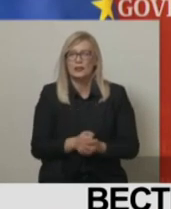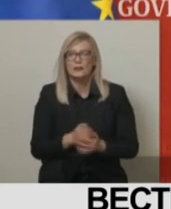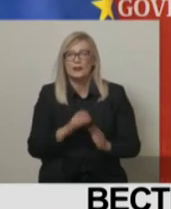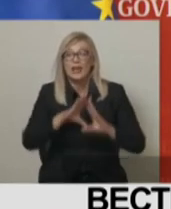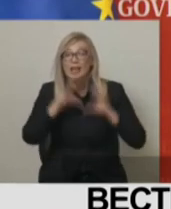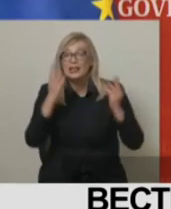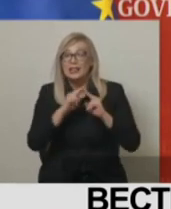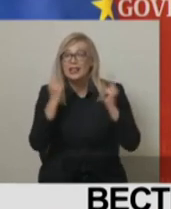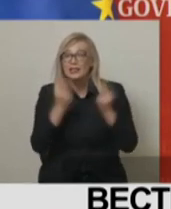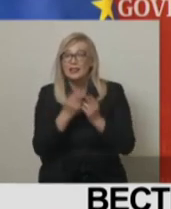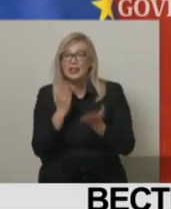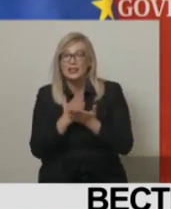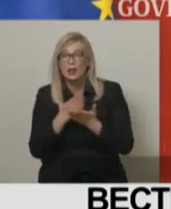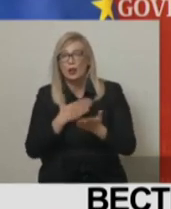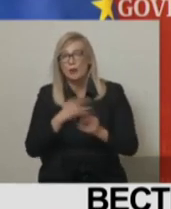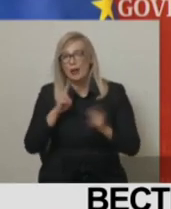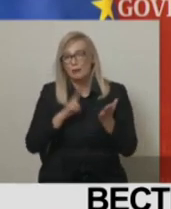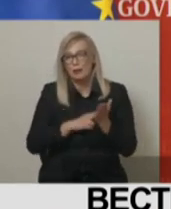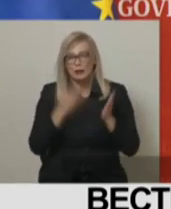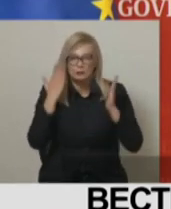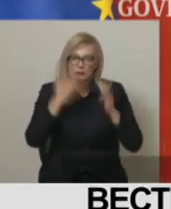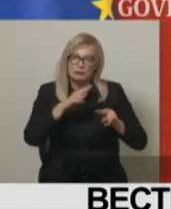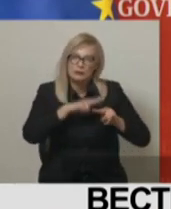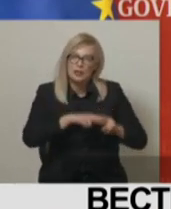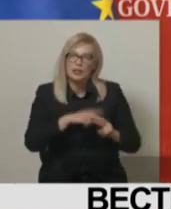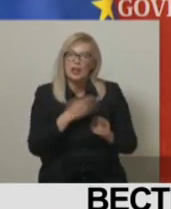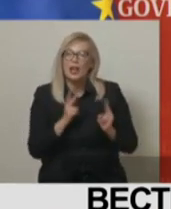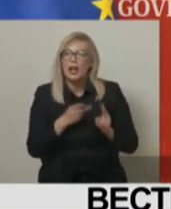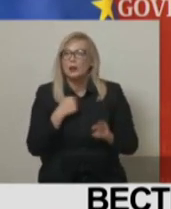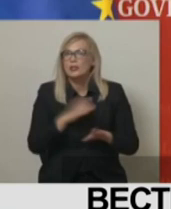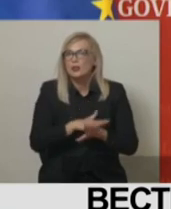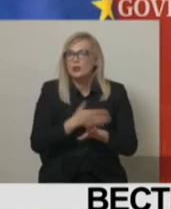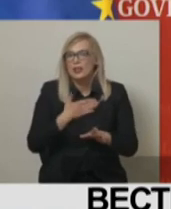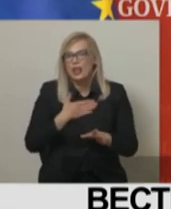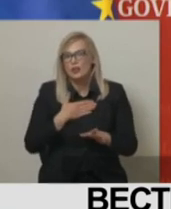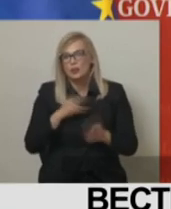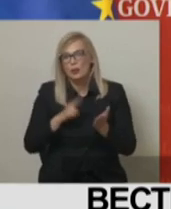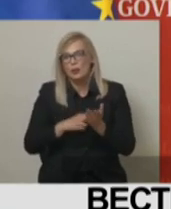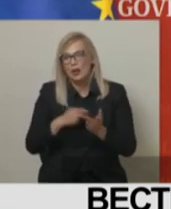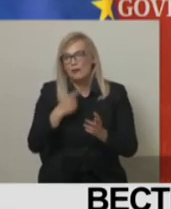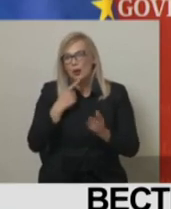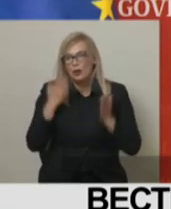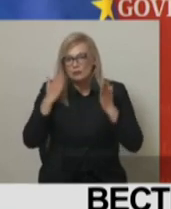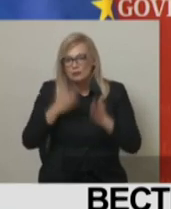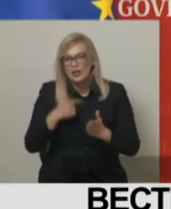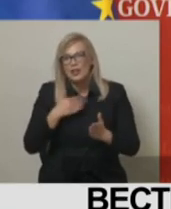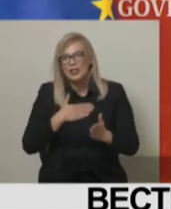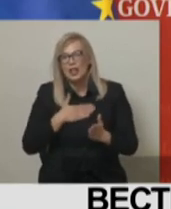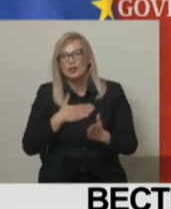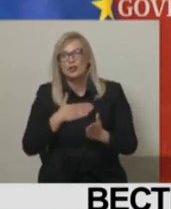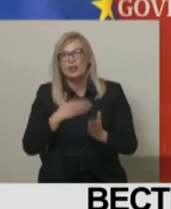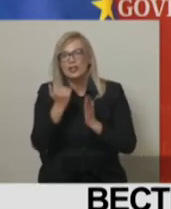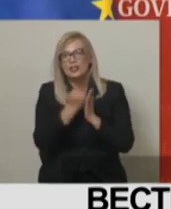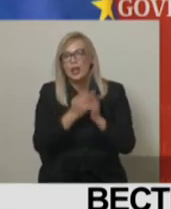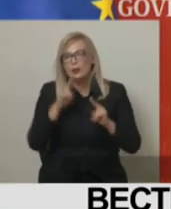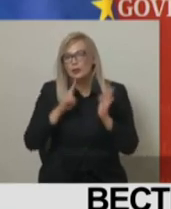Секаде во светот, секој има право да се определи онака како што се одлучува. Нашето право на самоопределба е наше суверено право. Суверенитетот